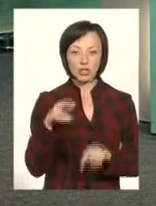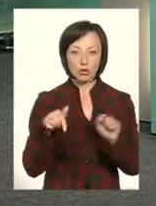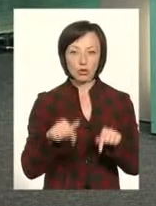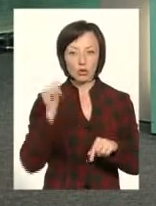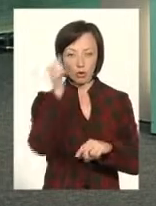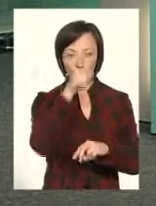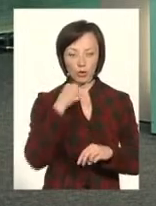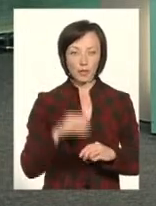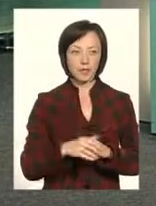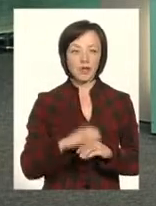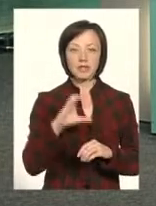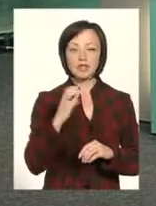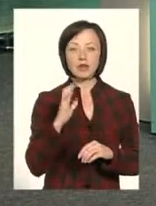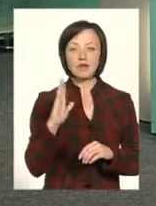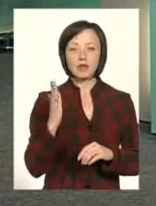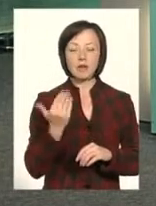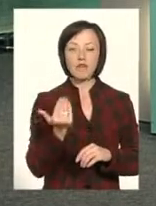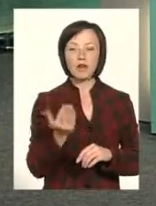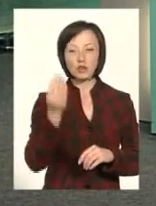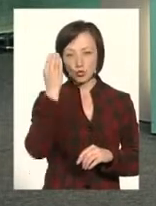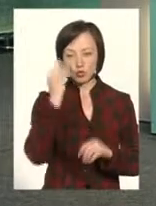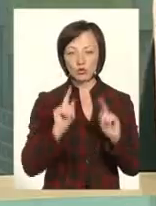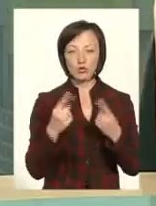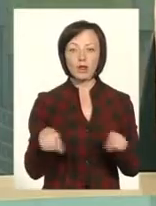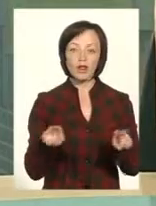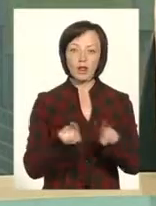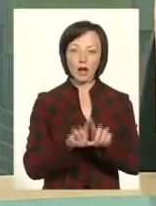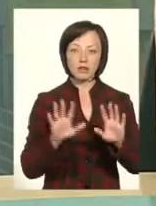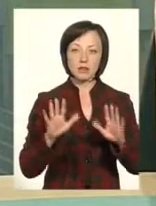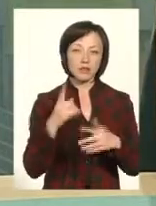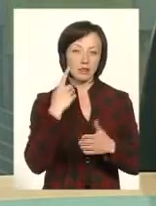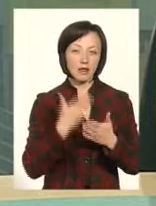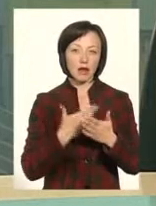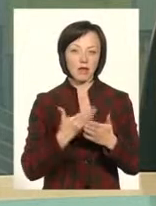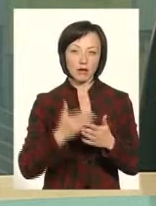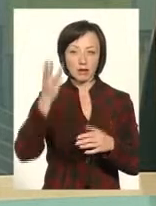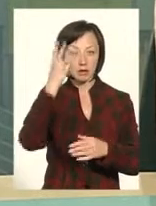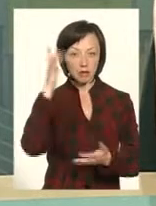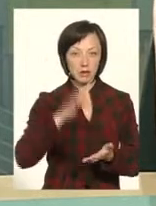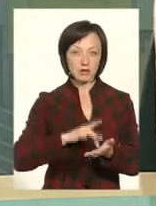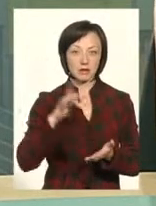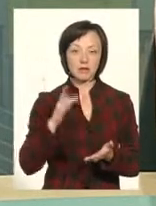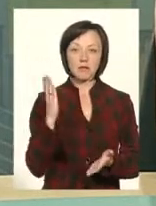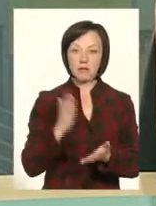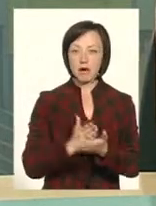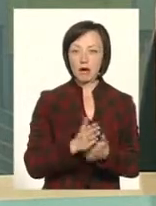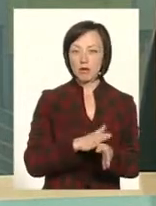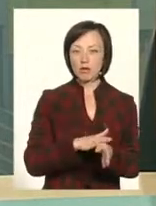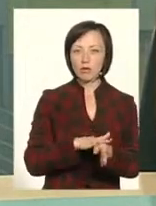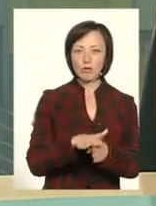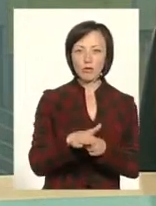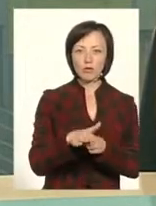року. Сергій Володимирович, ваша думка, чому так склалося? Здавалося б, обласний центр, маємо купу